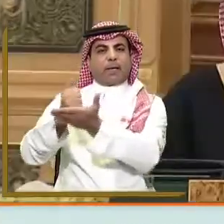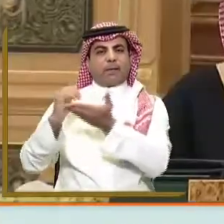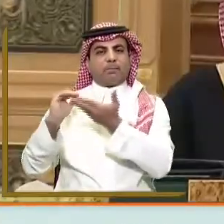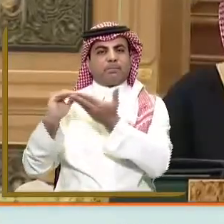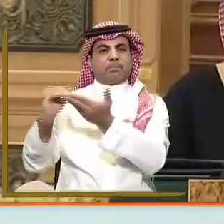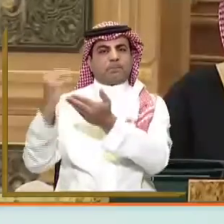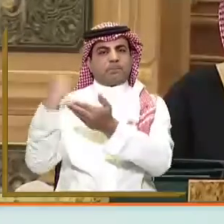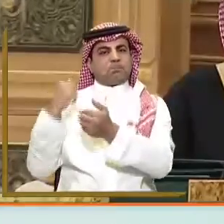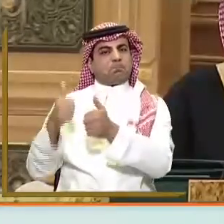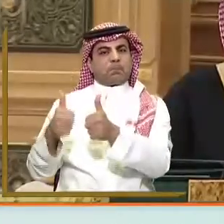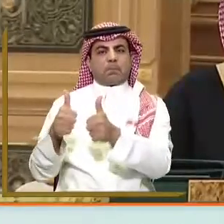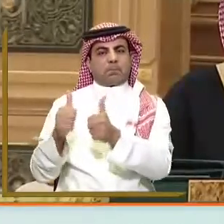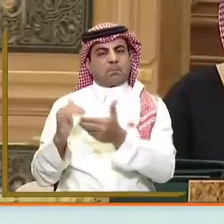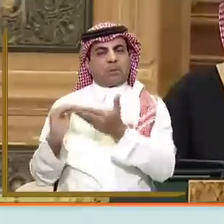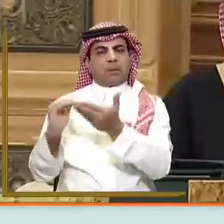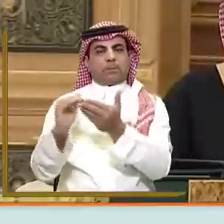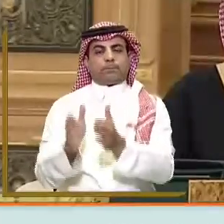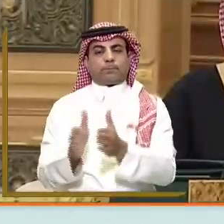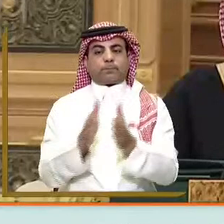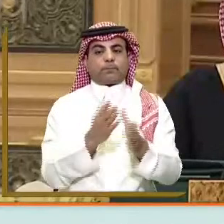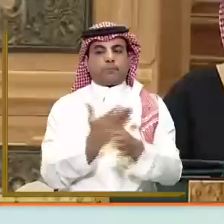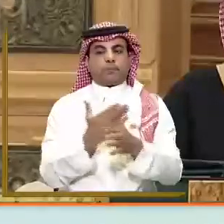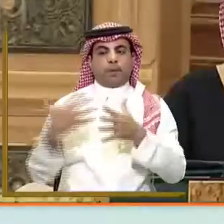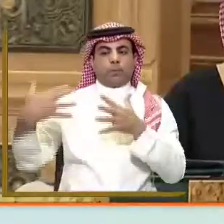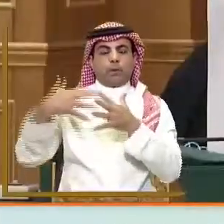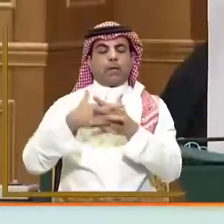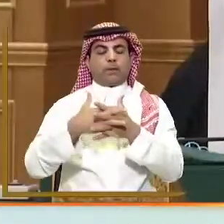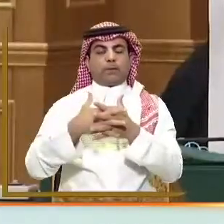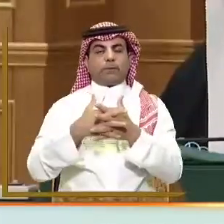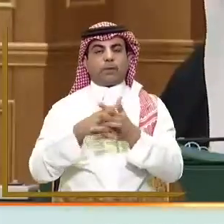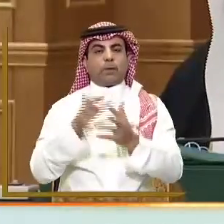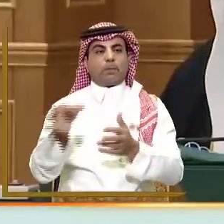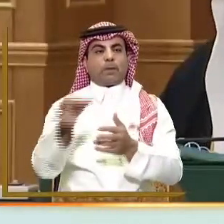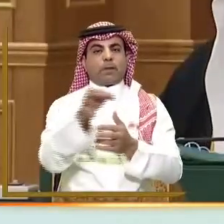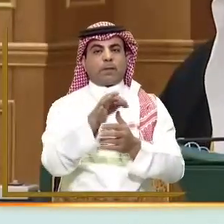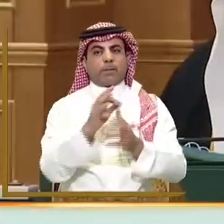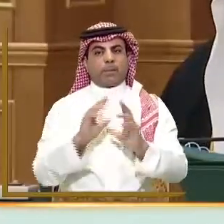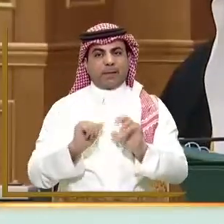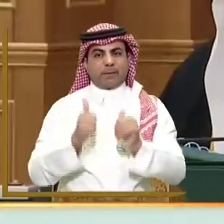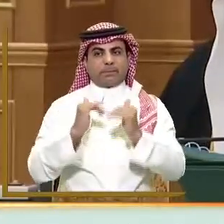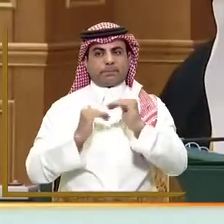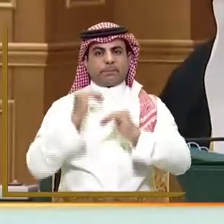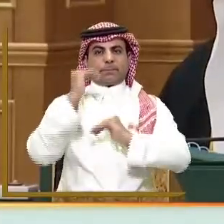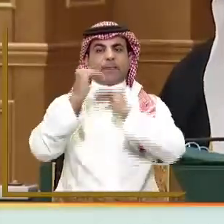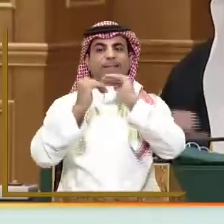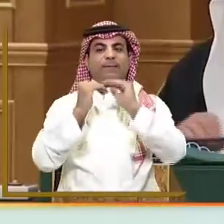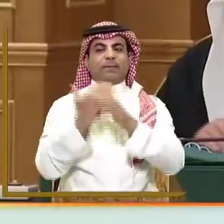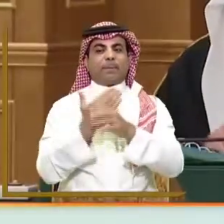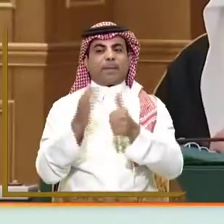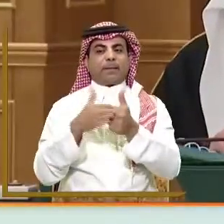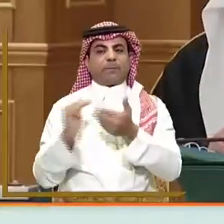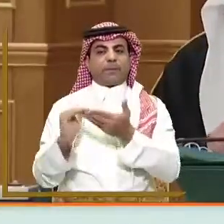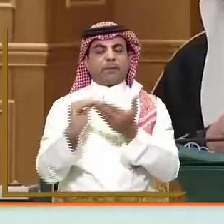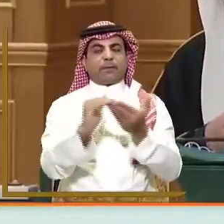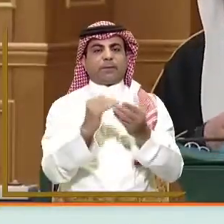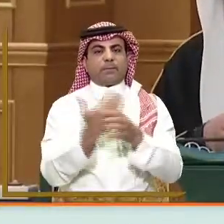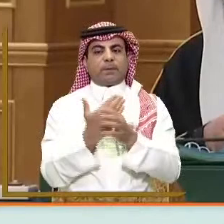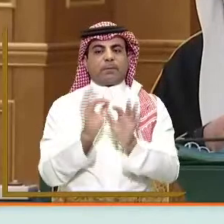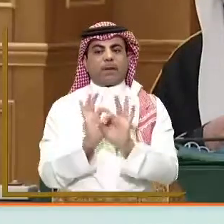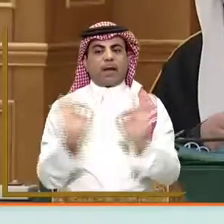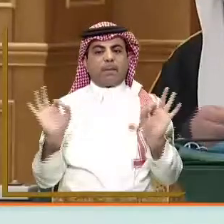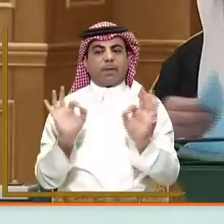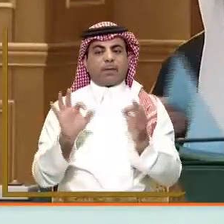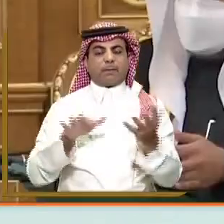ومشروعات تنفذ بالشراكة مع المنظمات الدولية للنهوض بالقطاعات الحيوية ورفع مستوى الخدمات المقدمة